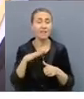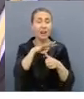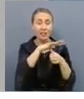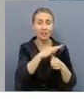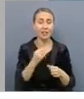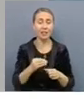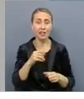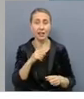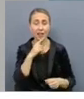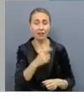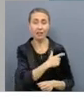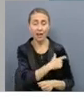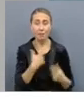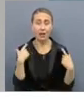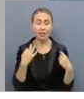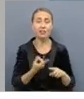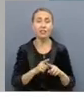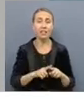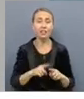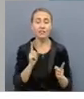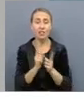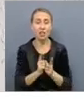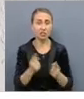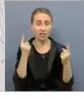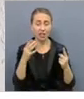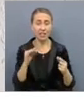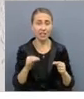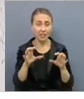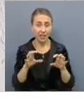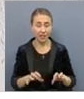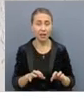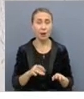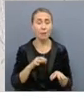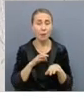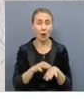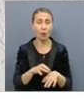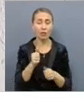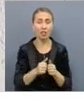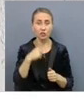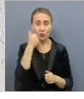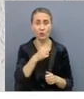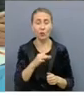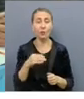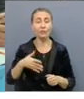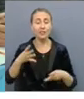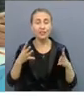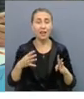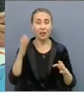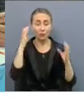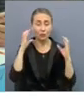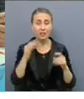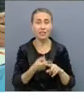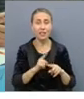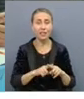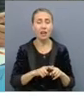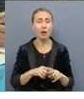Для студентов военной кафедры эта встреча знаковая и традиционная. Она проходит каждый год в стенах вуза. Гость всегда интересуется, чем живет